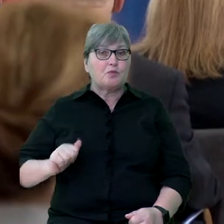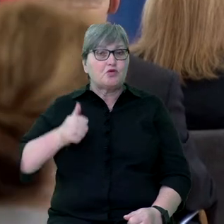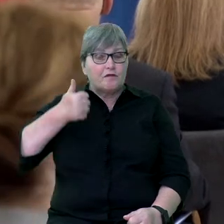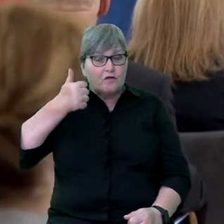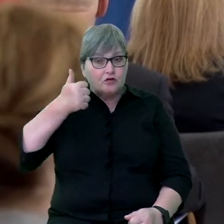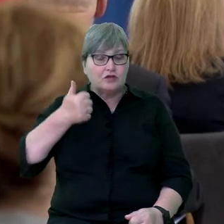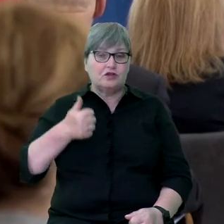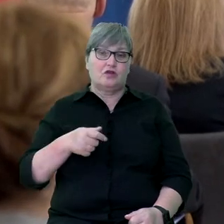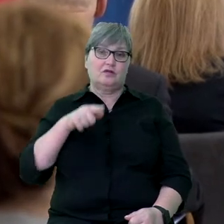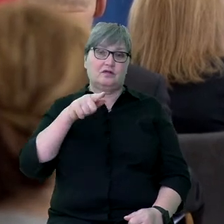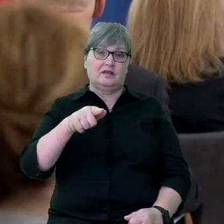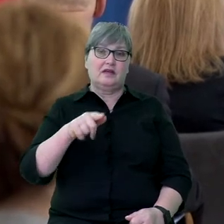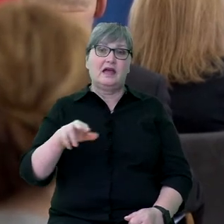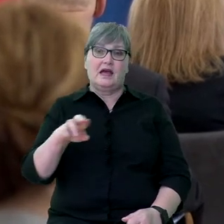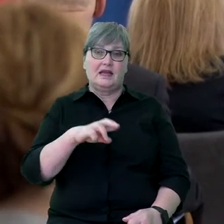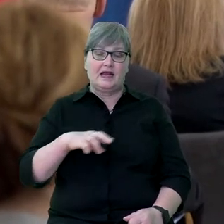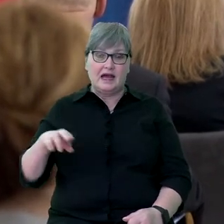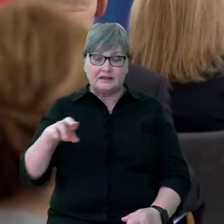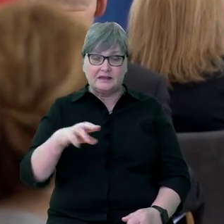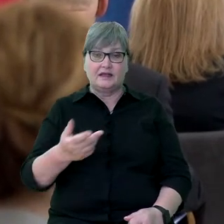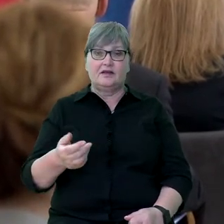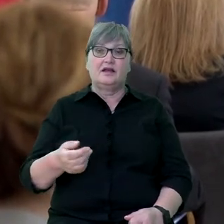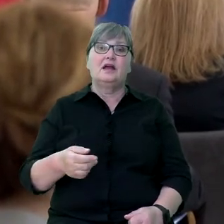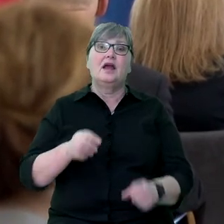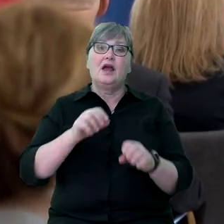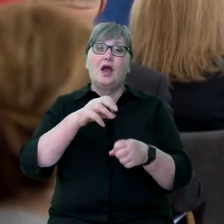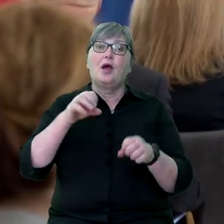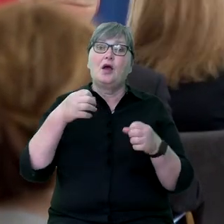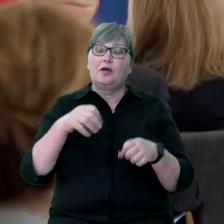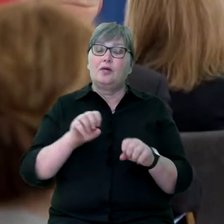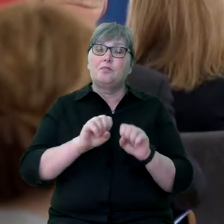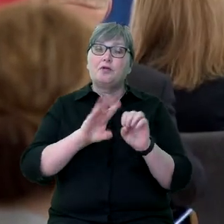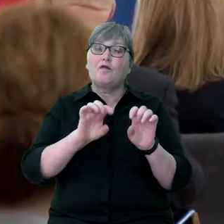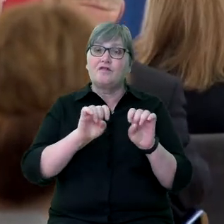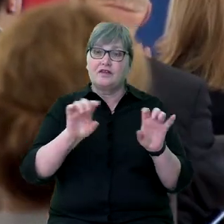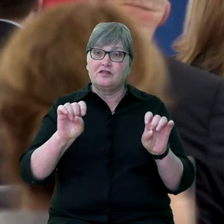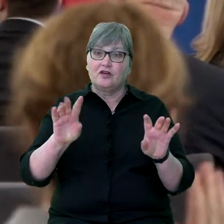Służby Publicznej, pana profesora Marka Rockiego,